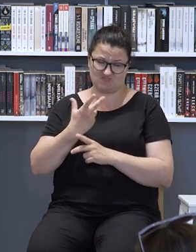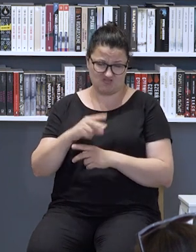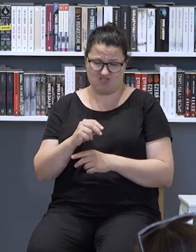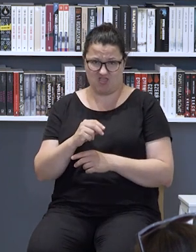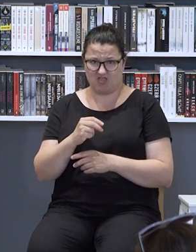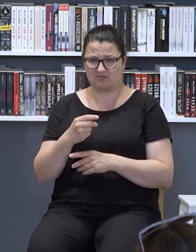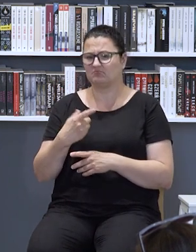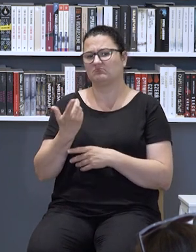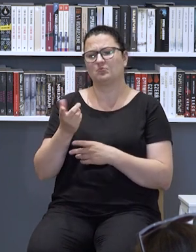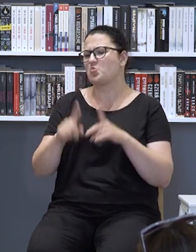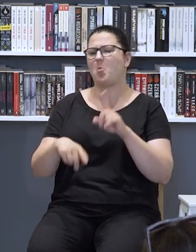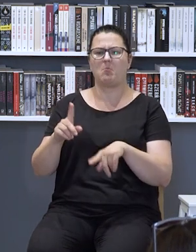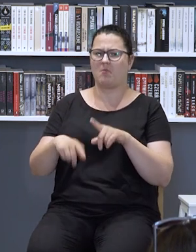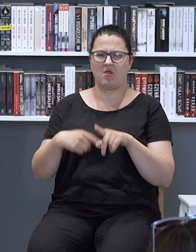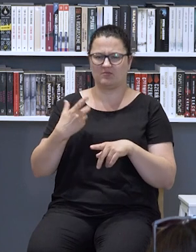ma.